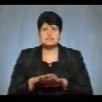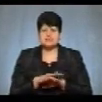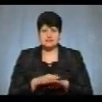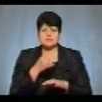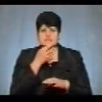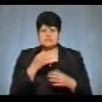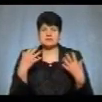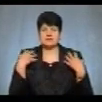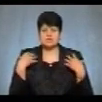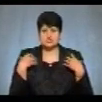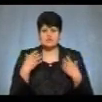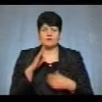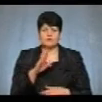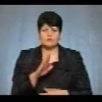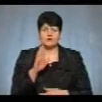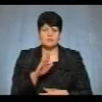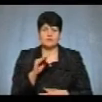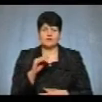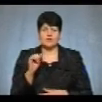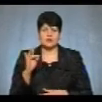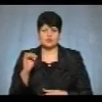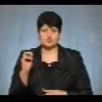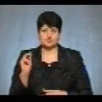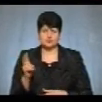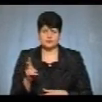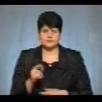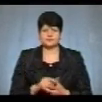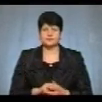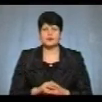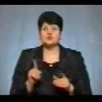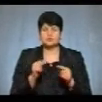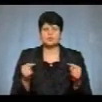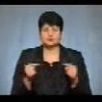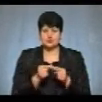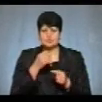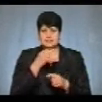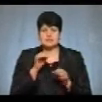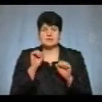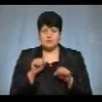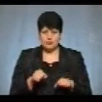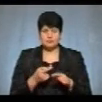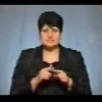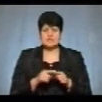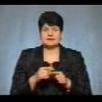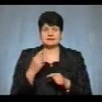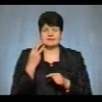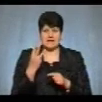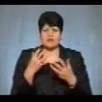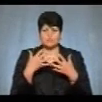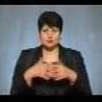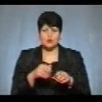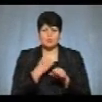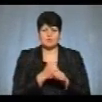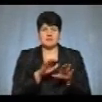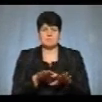цього управління Володимир Фаріончук. Що ми достовірно можемо сказати, це те, що три автоматизовані робочі